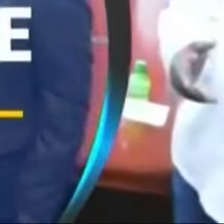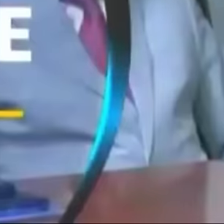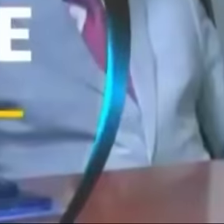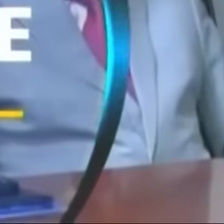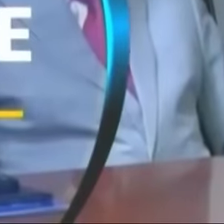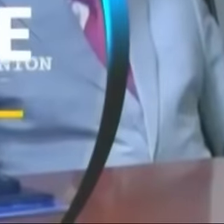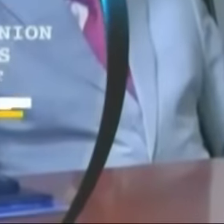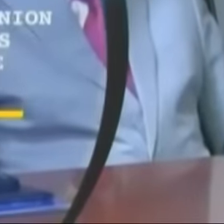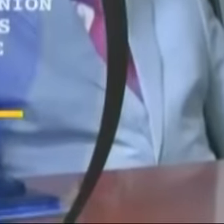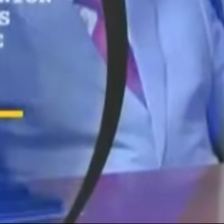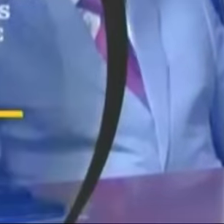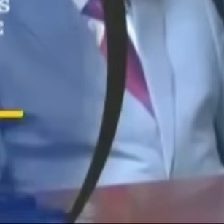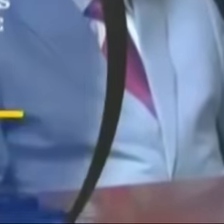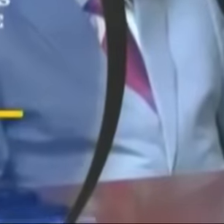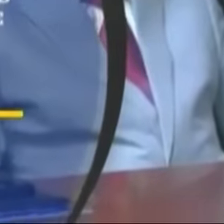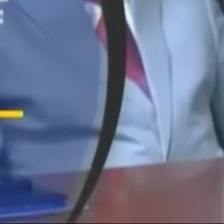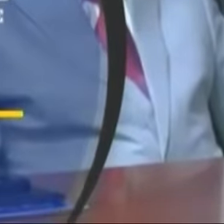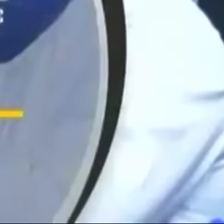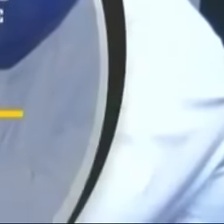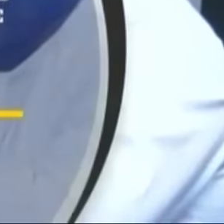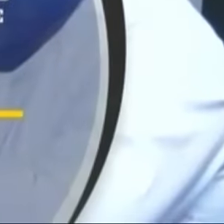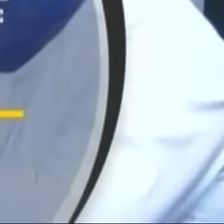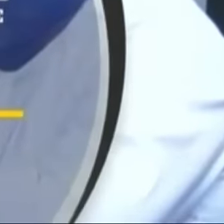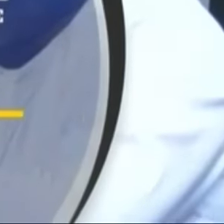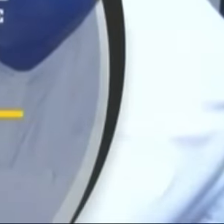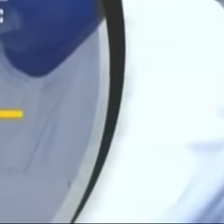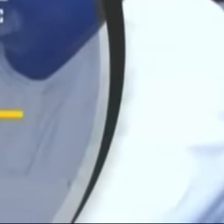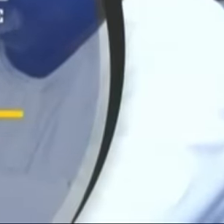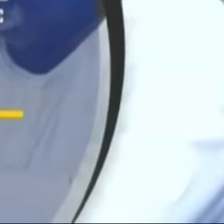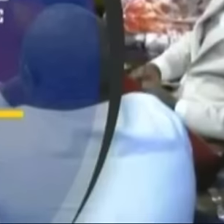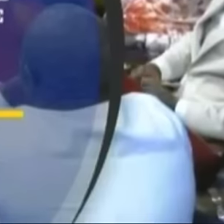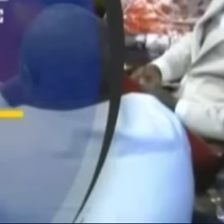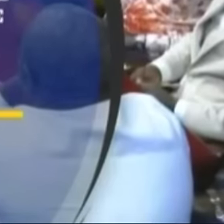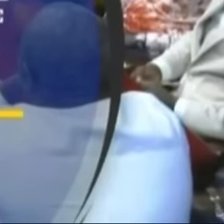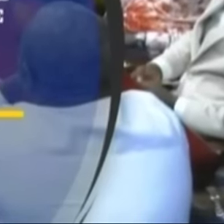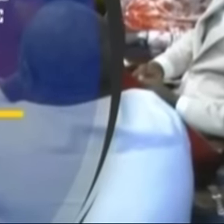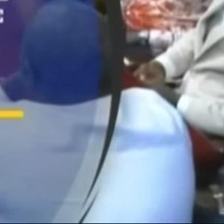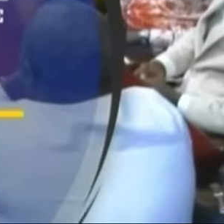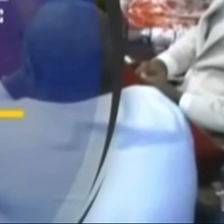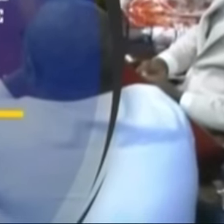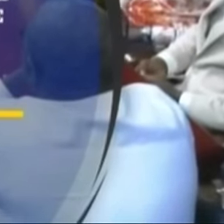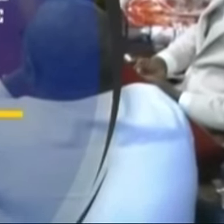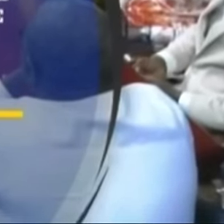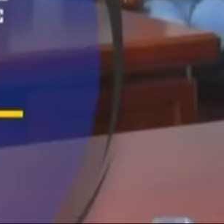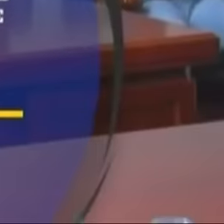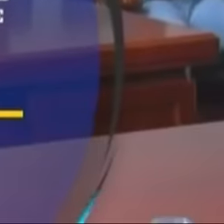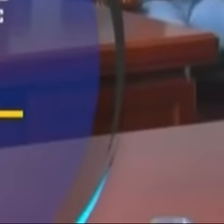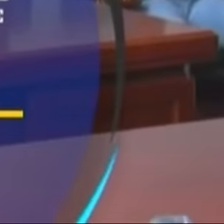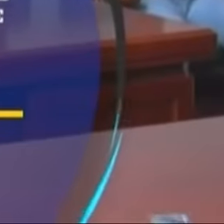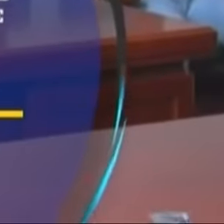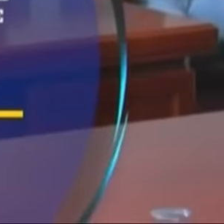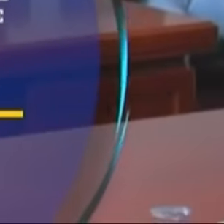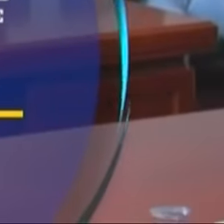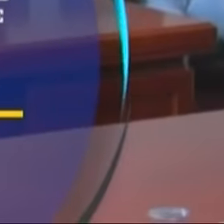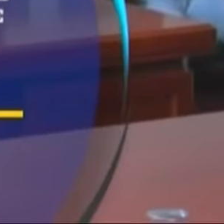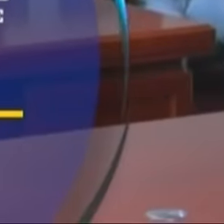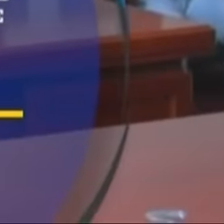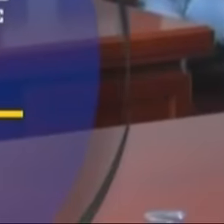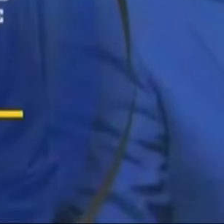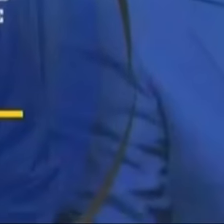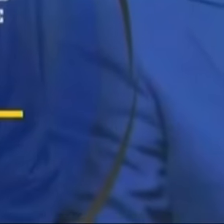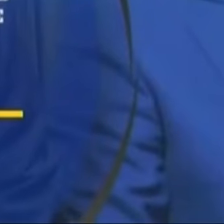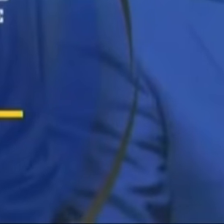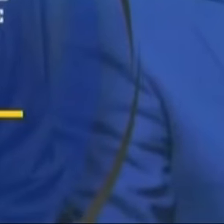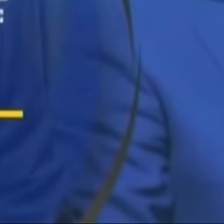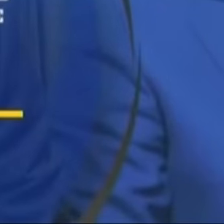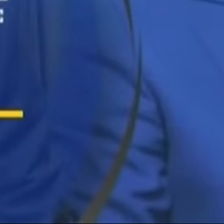à l'harmonisation de vues. 48 heures après la publication du gouvernement souminois, le président et les chefs de regroupement politique se sont